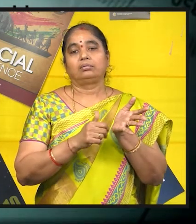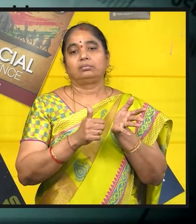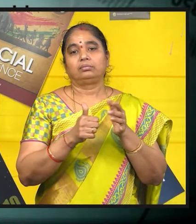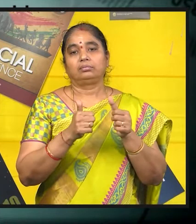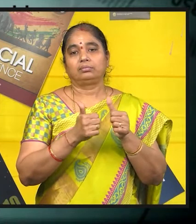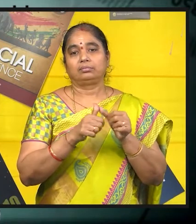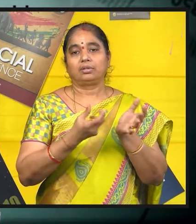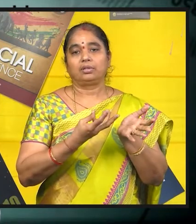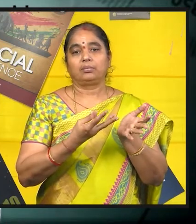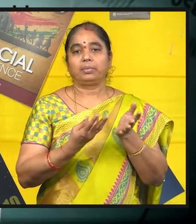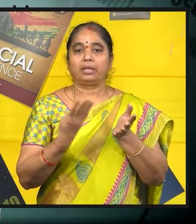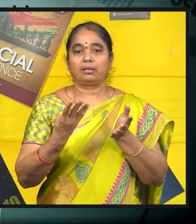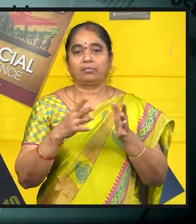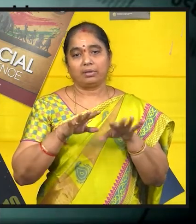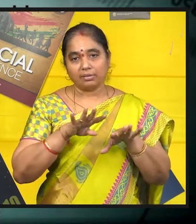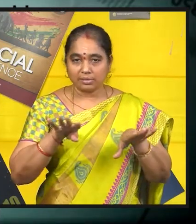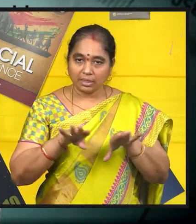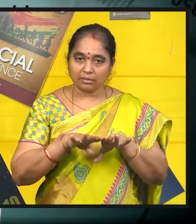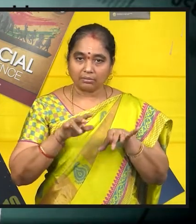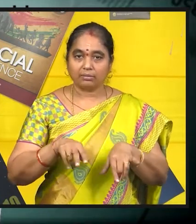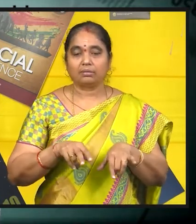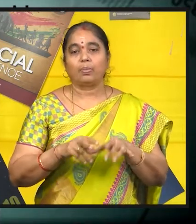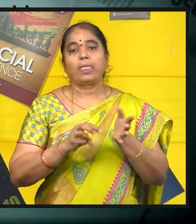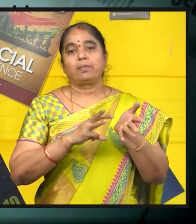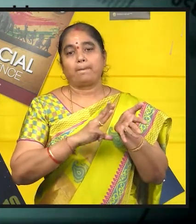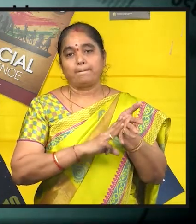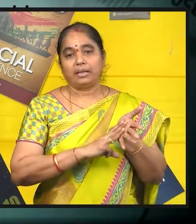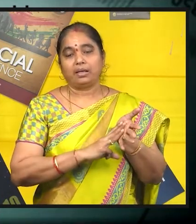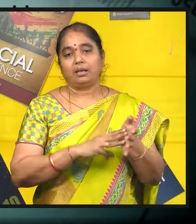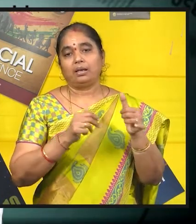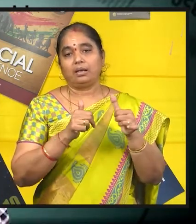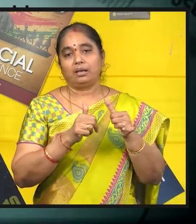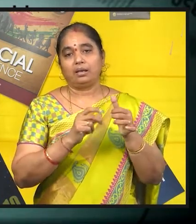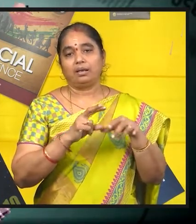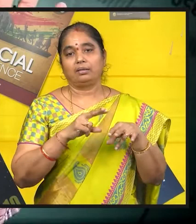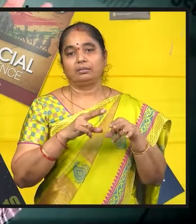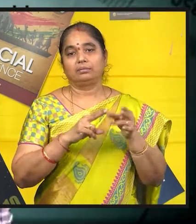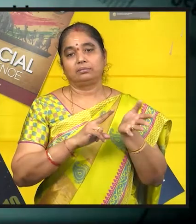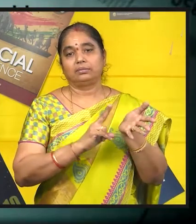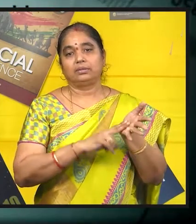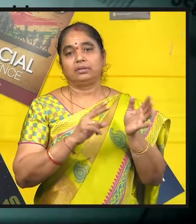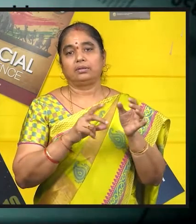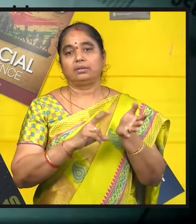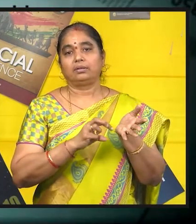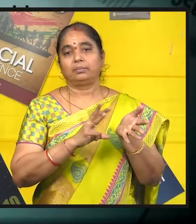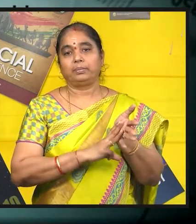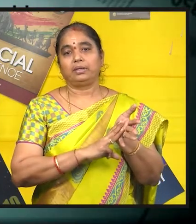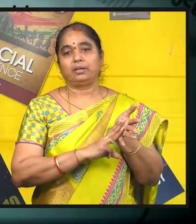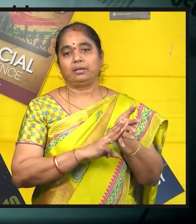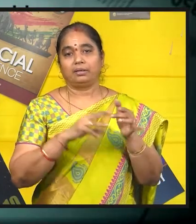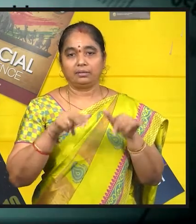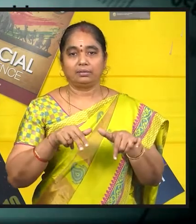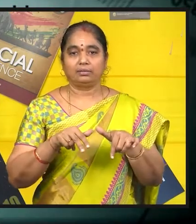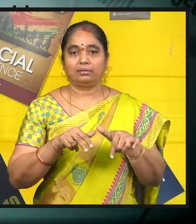அதற்கடுத்து கடைசியாக நம்ம பார்த்தோம்னு சொன்னால், இது அலோகங்கள், உலோகங்கள், உலோக போலிகள் என தனித்தனியாக நம்மளால் வைக்க முடிகிறது.